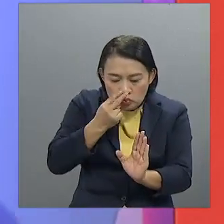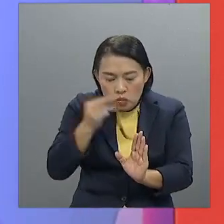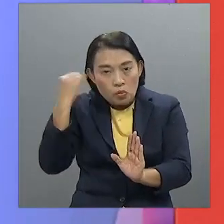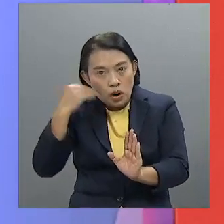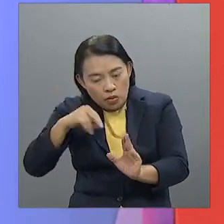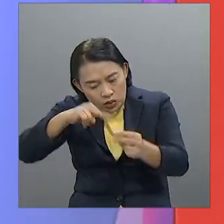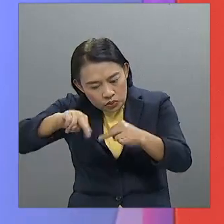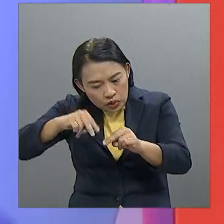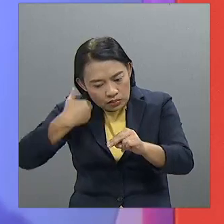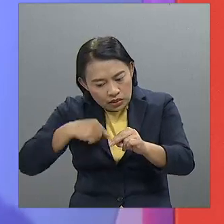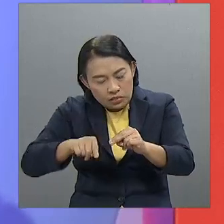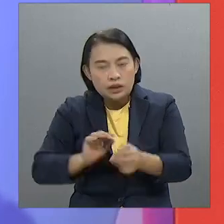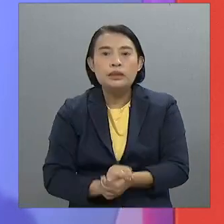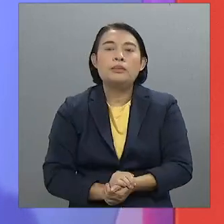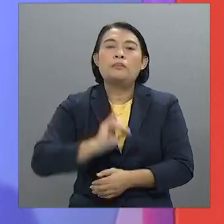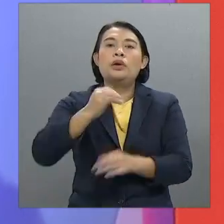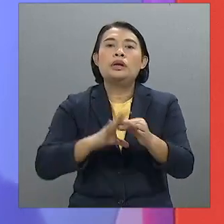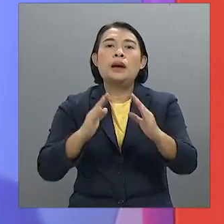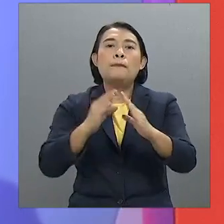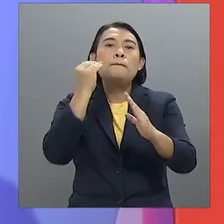ก็ต้องทิ้งไว้กับหน้าเพราะว่าให้มันเลยๆกลายครับถึงจะเอาไปเลี้ยงปลาแล้วจะได้ไม่นกน้ำแล้วก็ตายนะครับกาแฟเรื่องของการหุงข้าวอย่างที่การประปาออกมาชี้แจงเลยนะครับว่าคุณผู้ชมไม่ต้องเป็นห่วงสามารถใช้น้ำประปาได้แต่ต้องไปตรวจสอบคือก่อนหน้านี้มันมีเรื่องของความสะอาดที่ถูกตั้งคำถามว่าเอ่อน้ำประปาสะอาดมากน้อยแค่ไหนคือการปรับไปเองก็ยืนยันนะครับว่าตั้งแต่ต้นทางที่ผลิตออกมาเนี่ยมีการเติมคลอรีนในปริมาณที่องค์การอนามัยโลกแนะนำแล้วก็น้ำสะอาดจริงๆแต่ที่จะต้องไปตรวจสอบคือบริเวณท่อสถานะท่อที่ต่อมาจากพ่อหลักเนี่ยเข้าซอยเขาบ่าวเนี่ยเข้าบ้านเราเนี่ยมีการบำรุงรักษาเป็นประจำหรือเปล่าครับบางคนบอกสร้างบ้านมา20ปีไม่เคยดูค่าประปาเลยนะอันนี้อาจจะต้องไปดูกันหน่อยนะครับว่าท่อน้ำของบ้านเราเนี่ยมีความสะอาดด้วยหรือไม่ก็เป็นอีกปัจจัยหนึ่งเหมือนกันนะครับดังนั้นถ้าหากว่าจะบริโภคน้ำประปาก็ตรวจสอบกันให้ดีก่อนในส่วนนี้นะครับคุณพี่